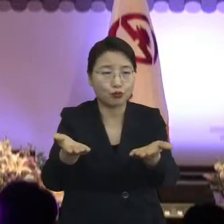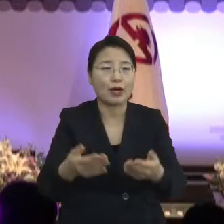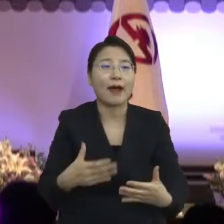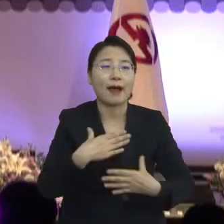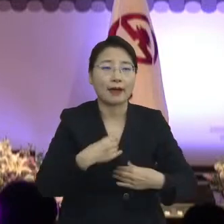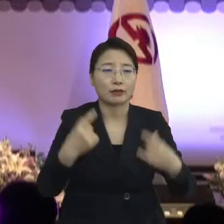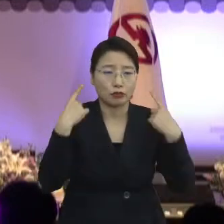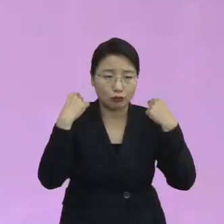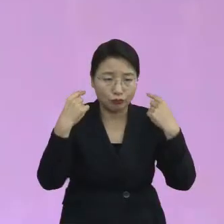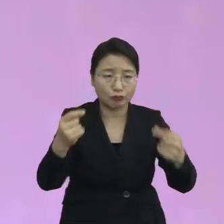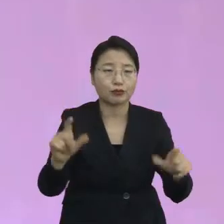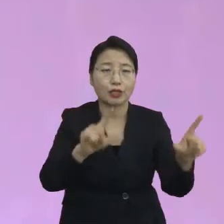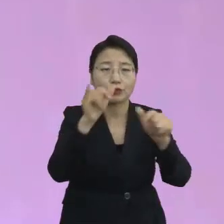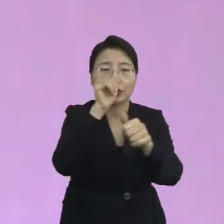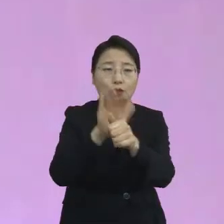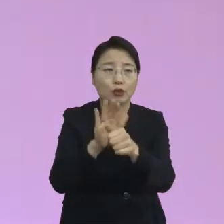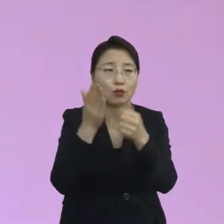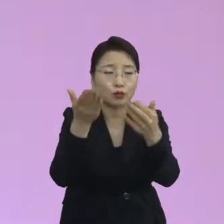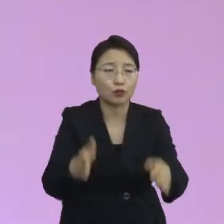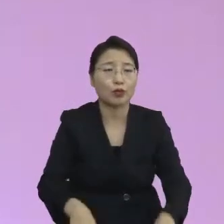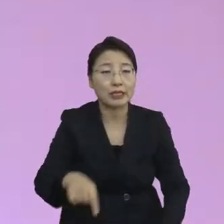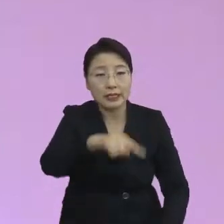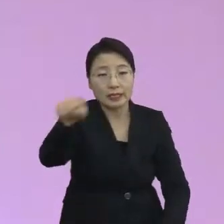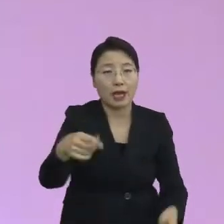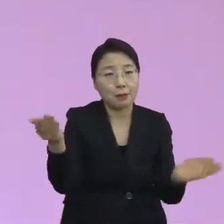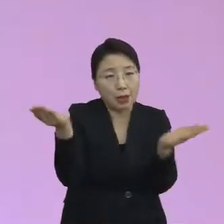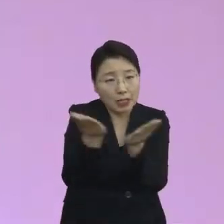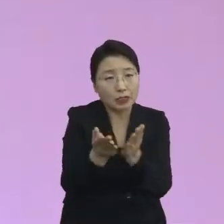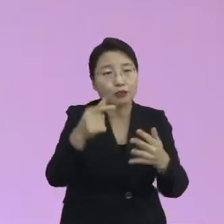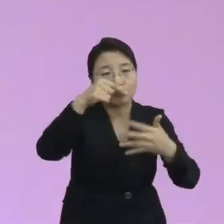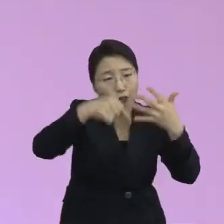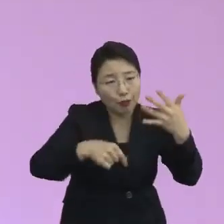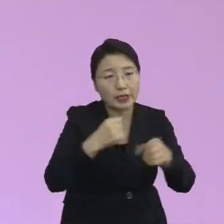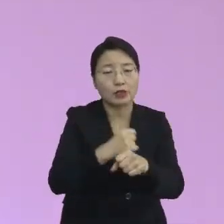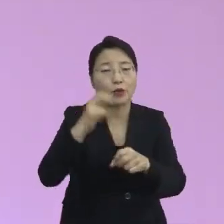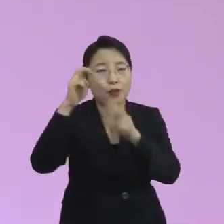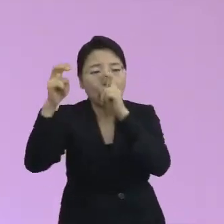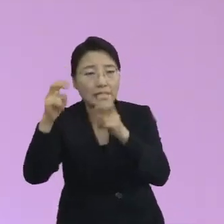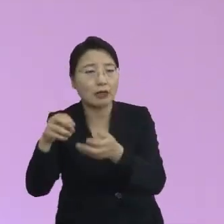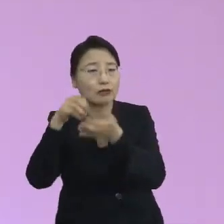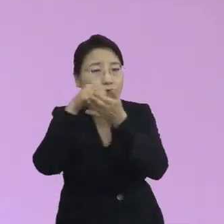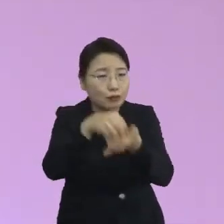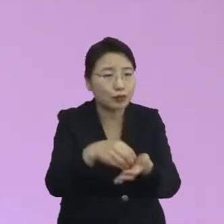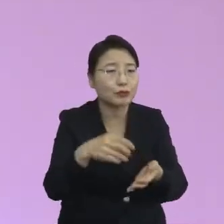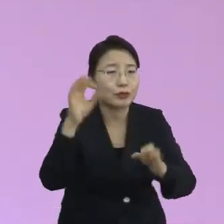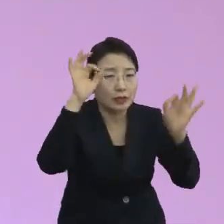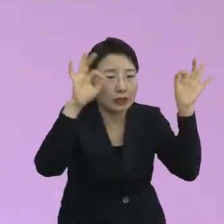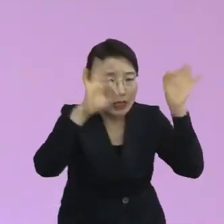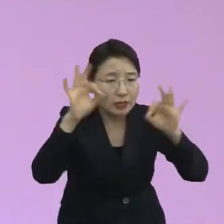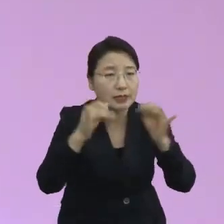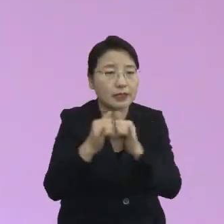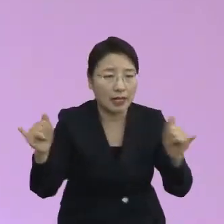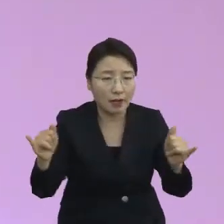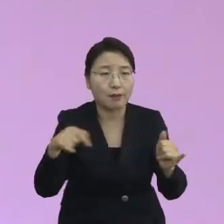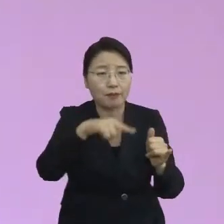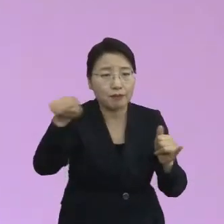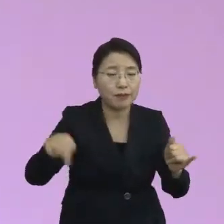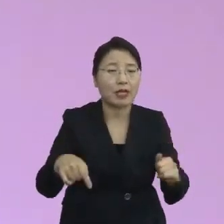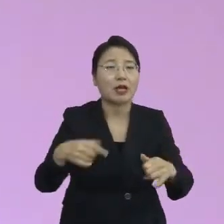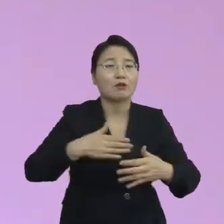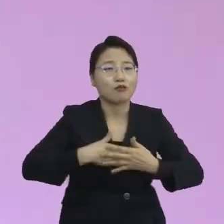보장하고 맞춤형 프로그램을 운영하여 구직자의 고용 불안 및 취업 사각 지대를